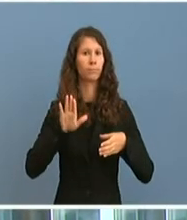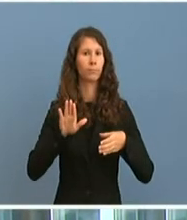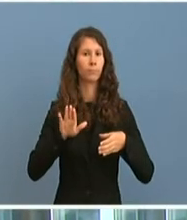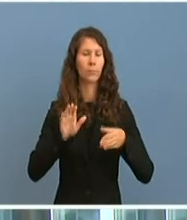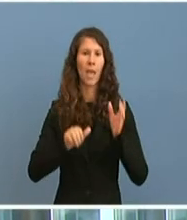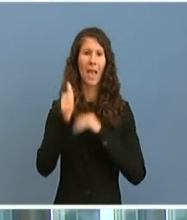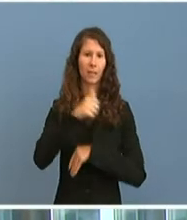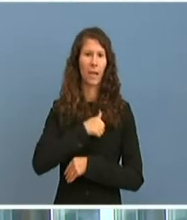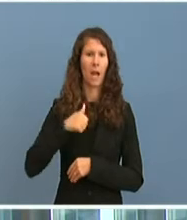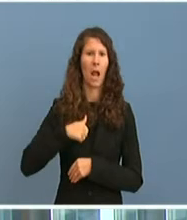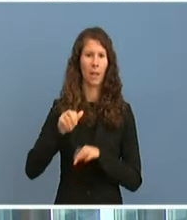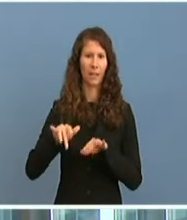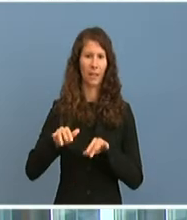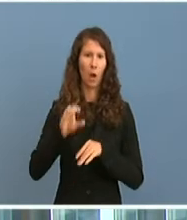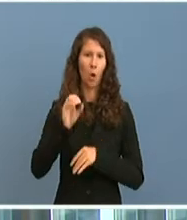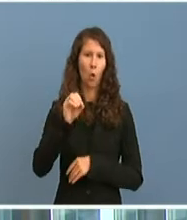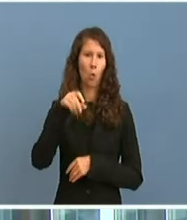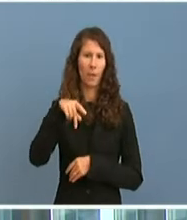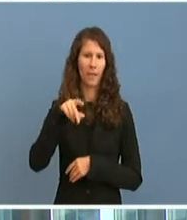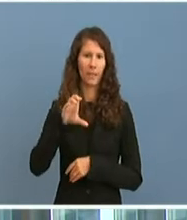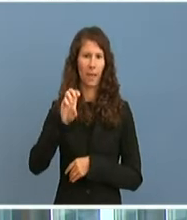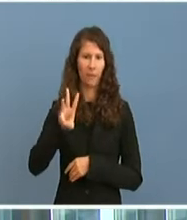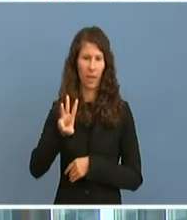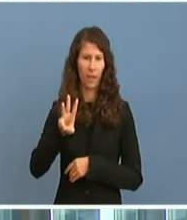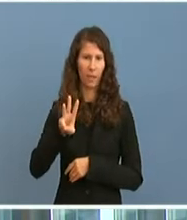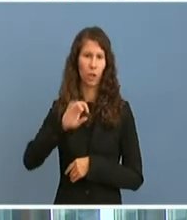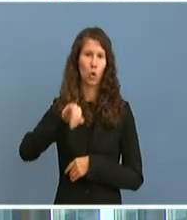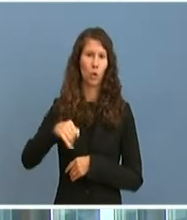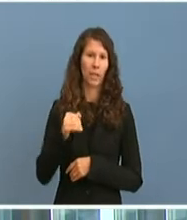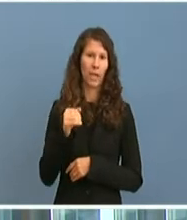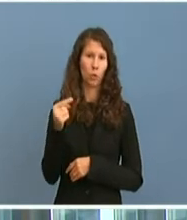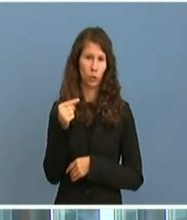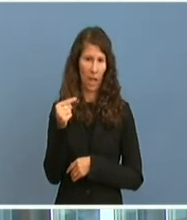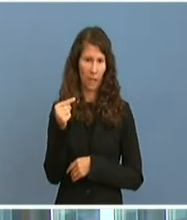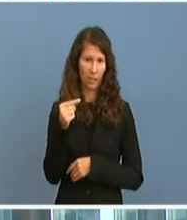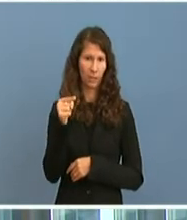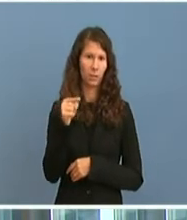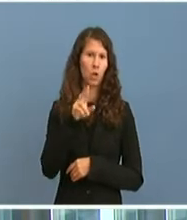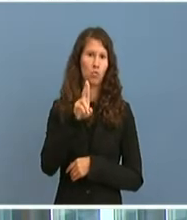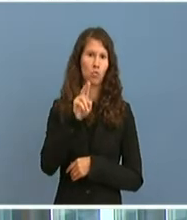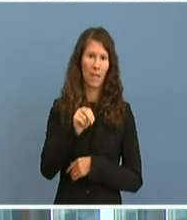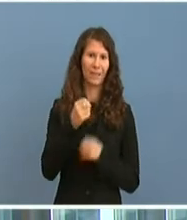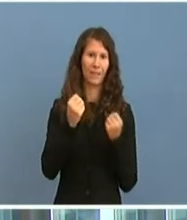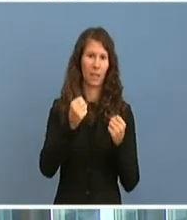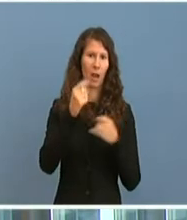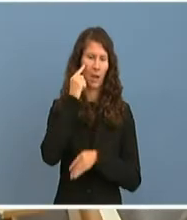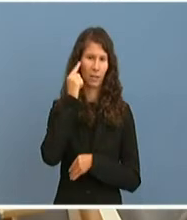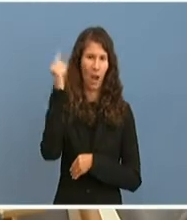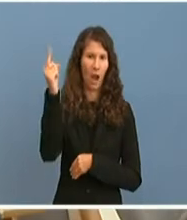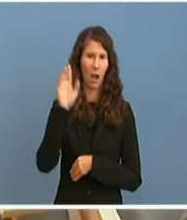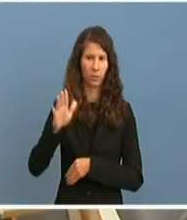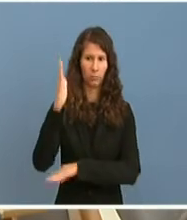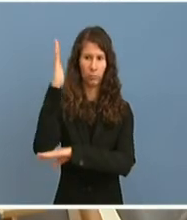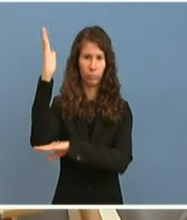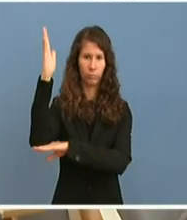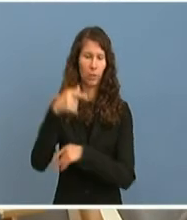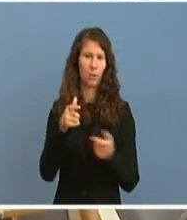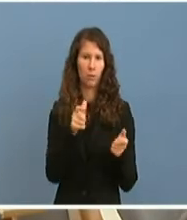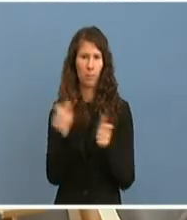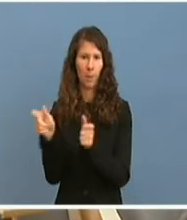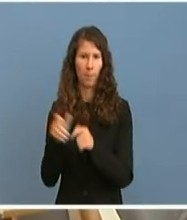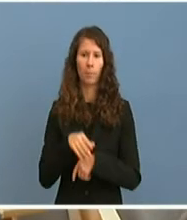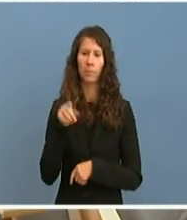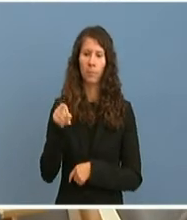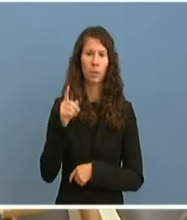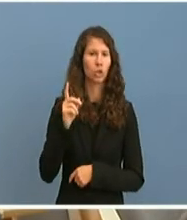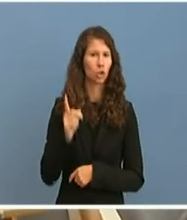ersten Generalsekretärs der OPCW, José Bustani, vor dem UN-Sicherheitsrat verhindert. Herr Bustani sollte